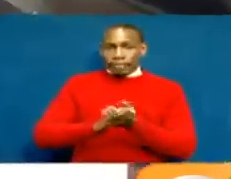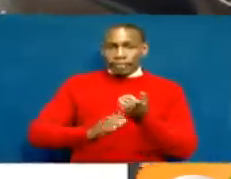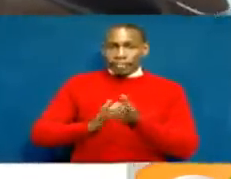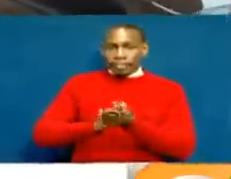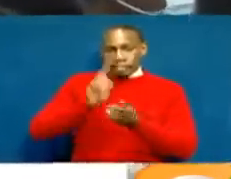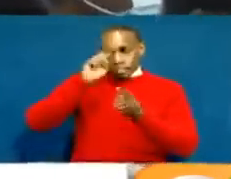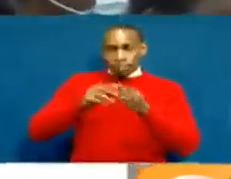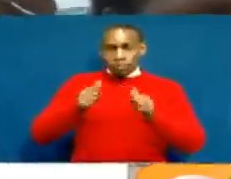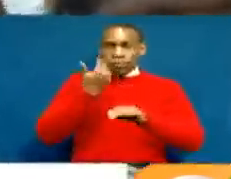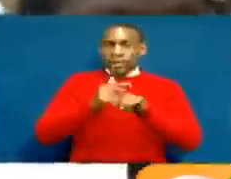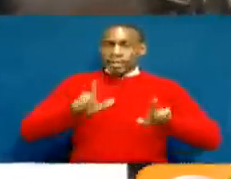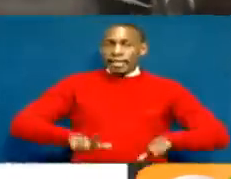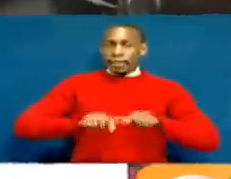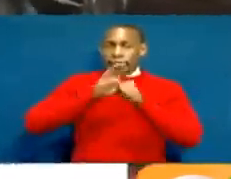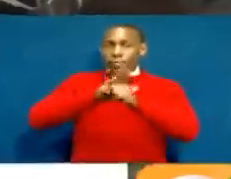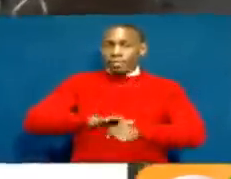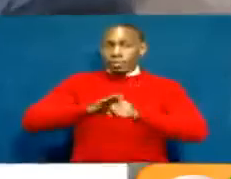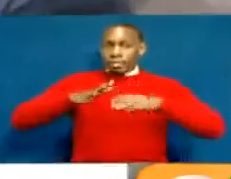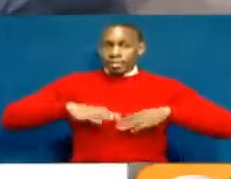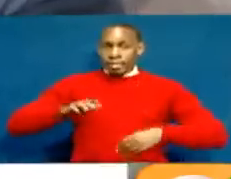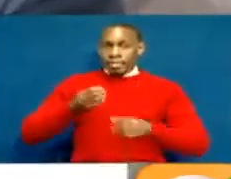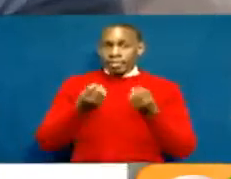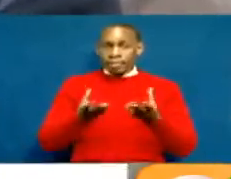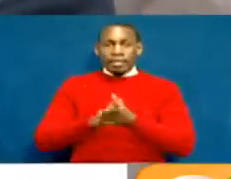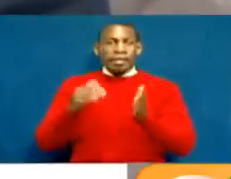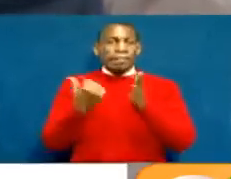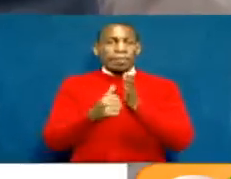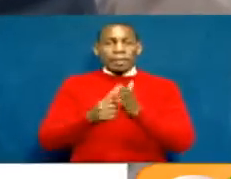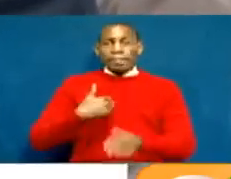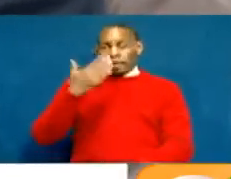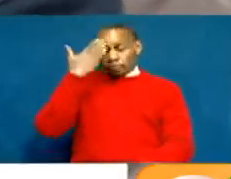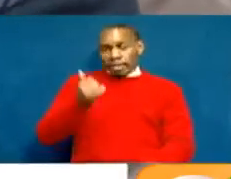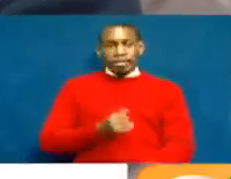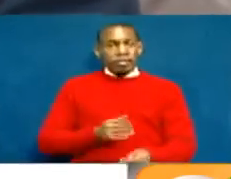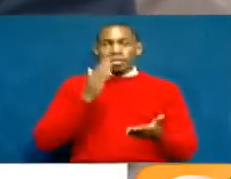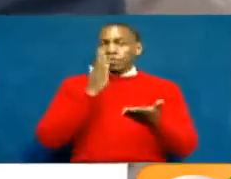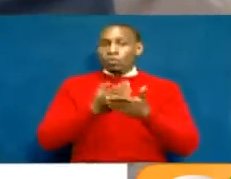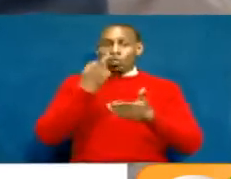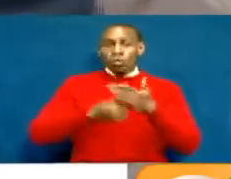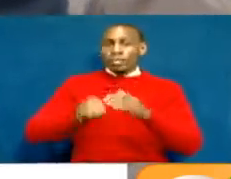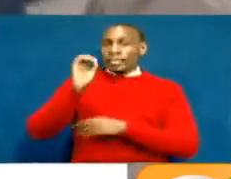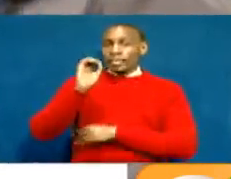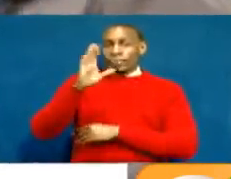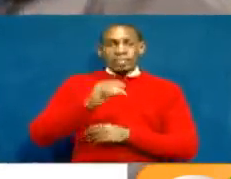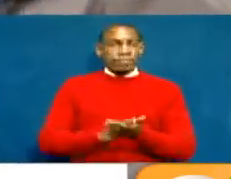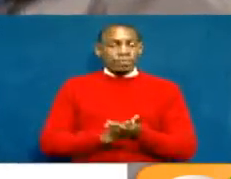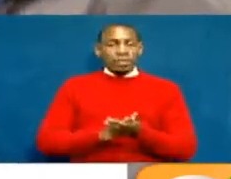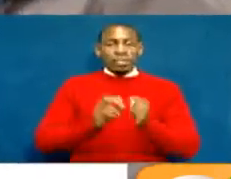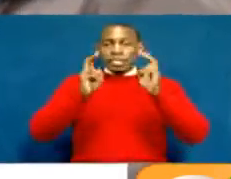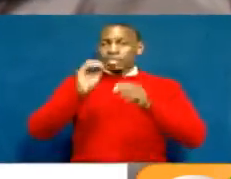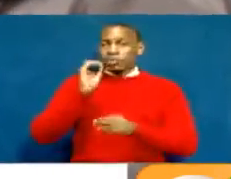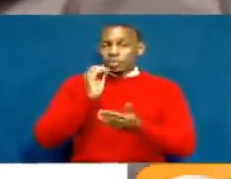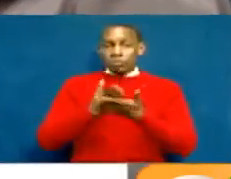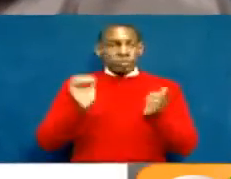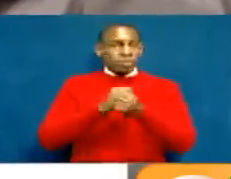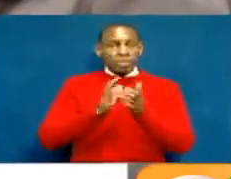maisha inayowahangaisha Wakenya. Tuko na shida kwa sababu kwa ukweli bei imepanda juu. Hiyo ni ukweli.